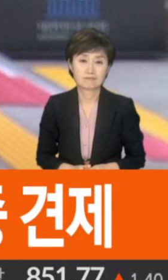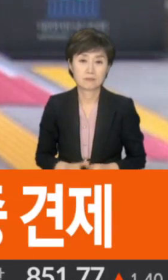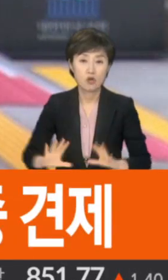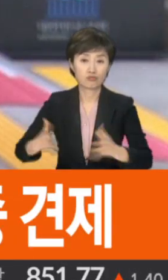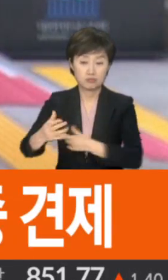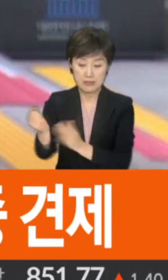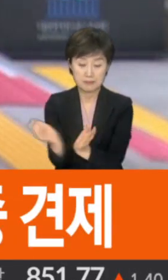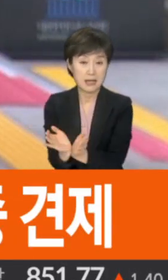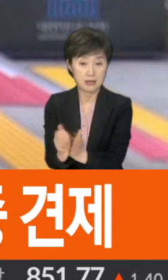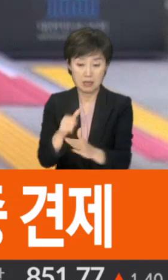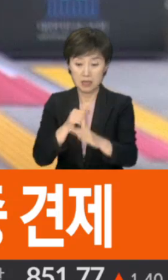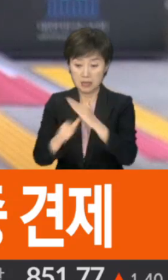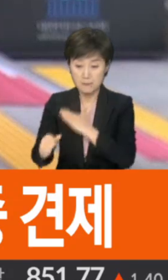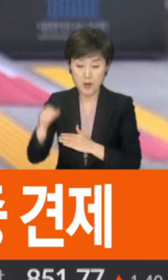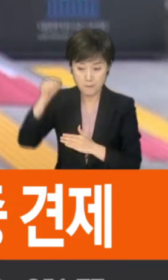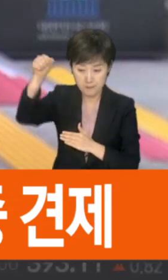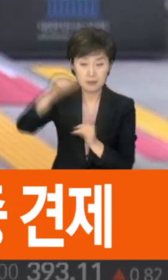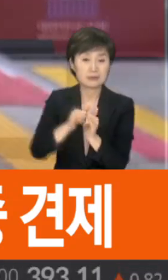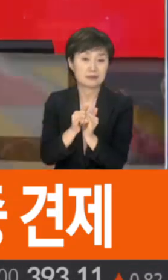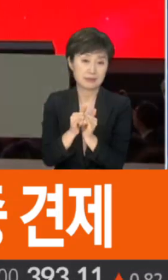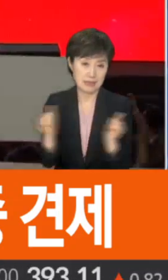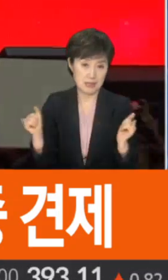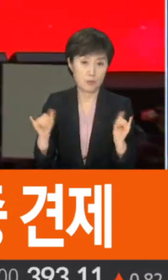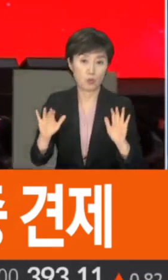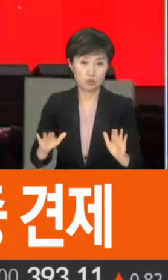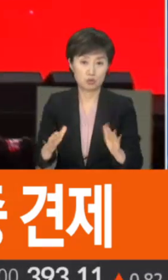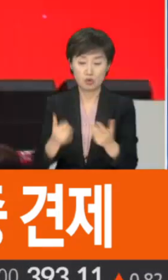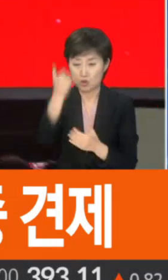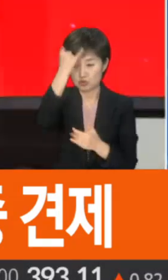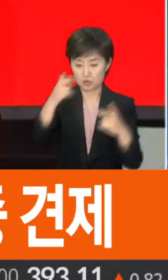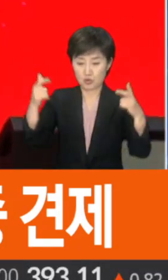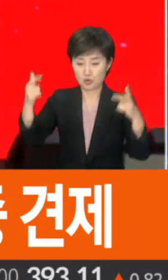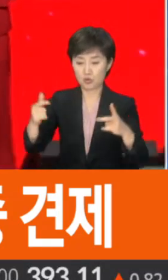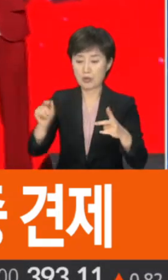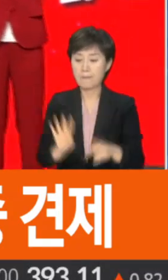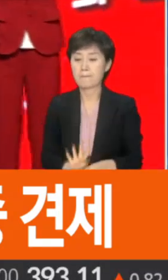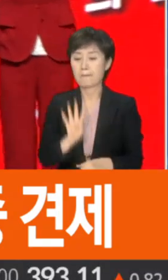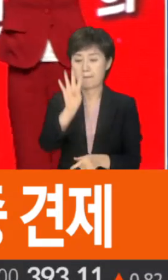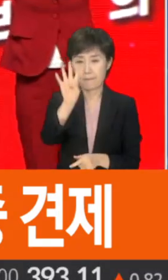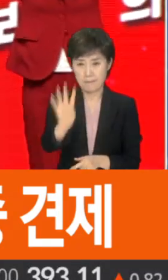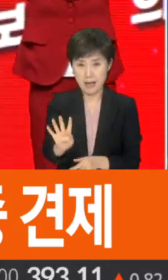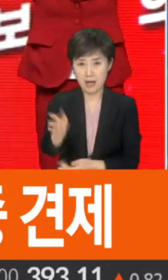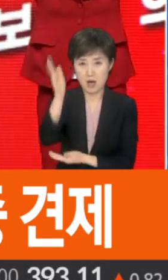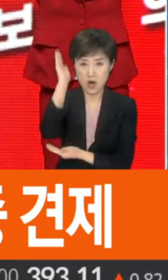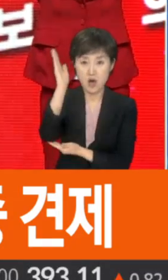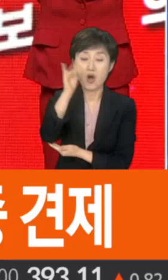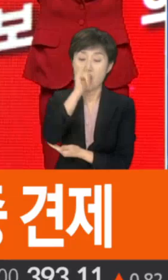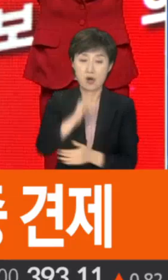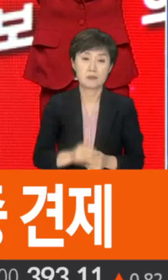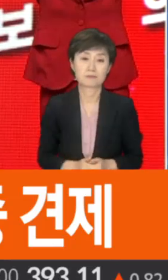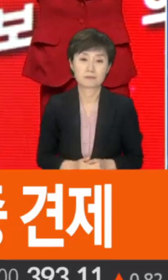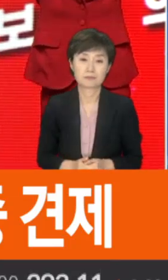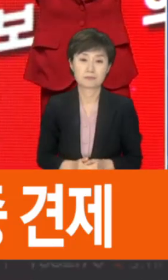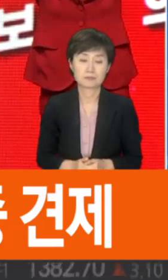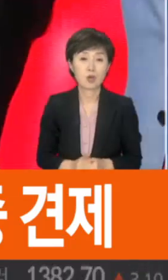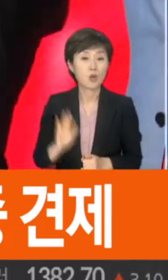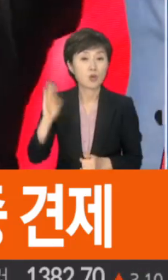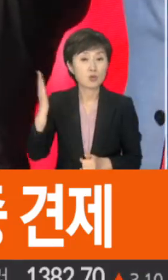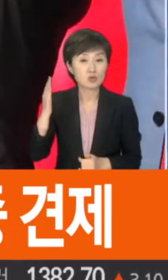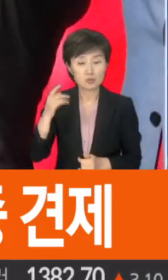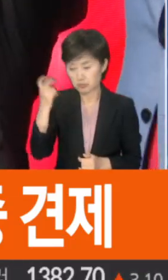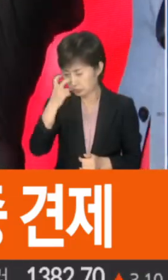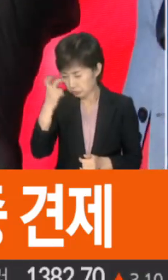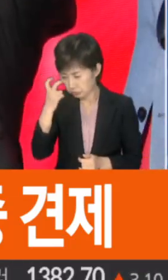네, 국민의힘 당권 주자들은 오늘 충청권 합동연설회에 참석해 당심 잡기에 나섰습니다. 최근